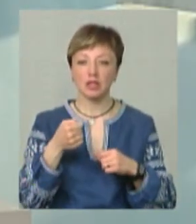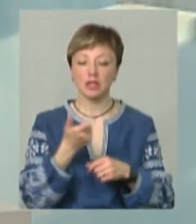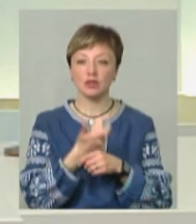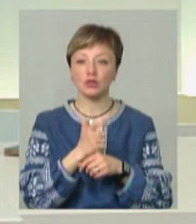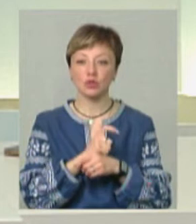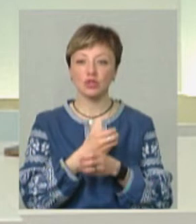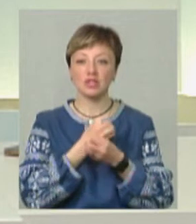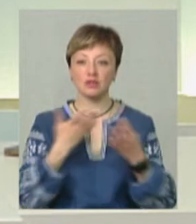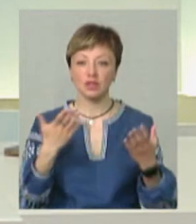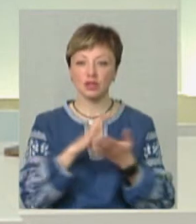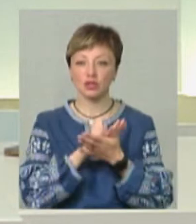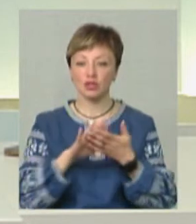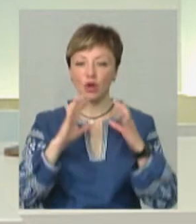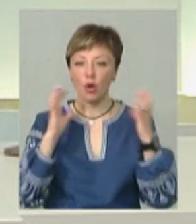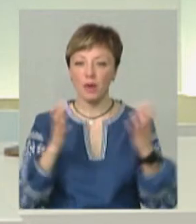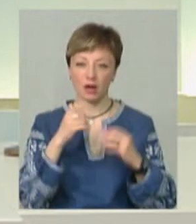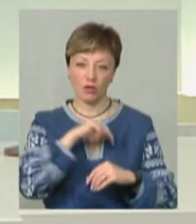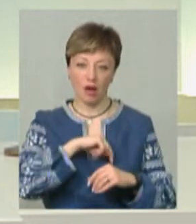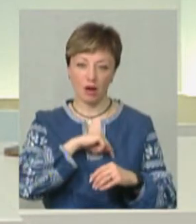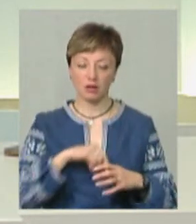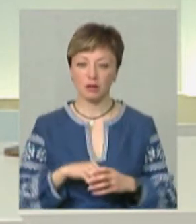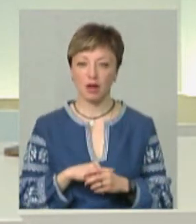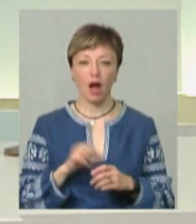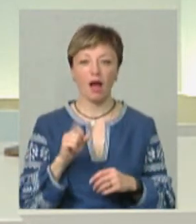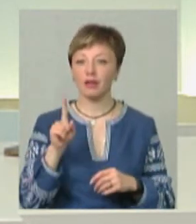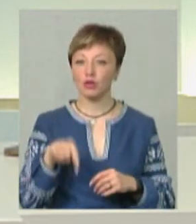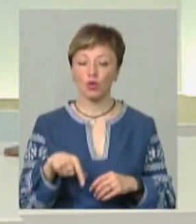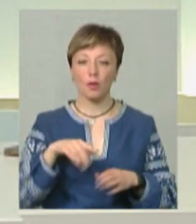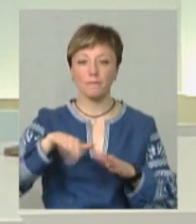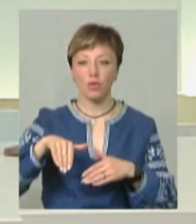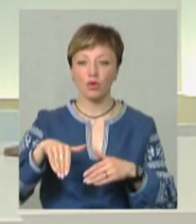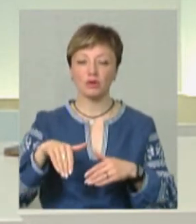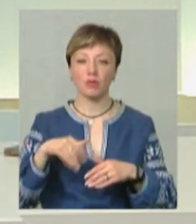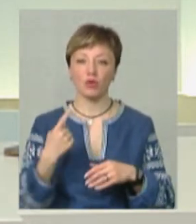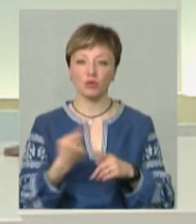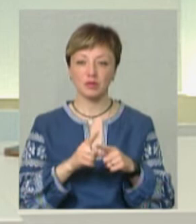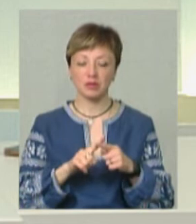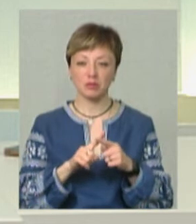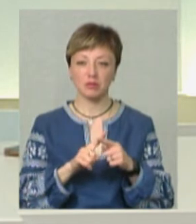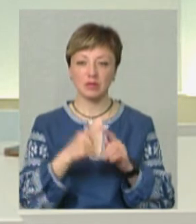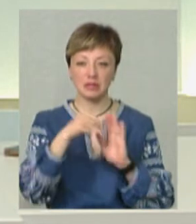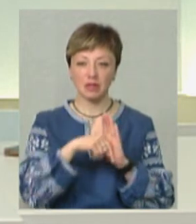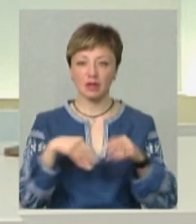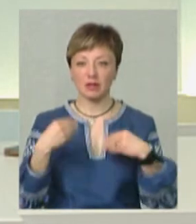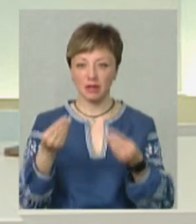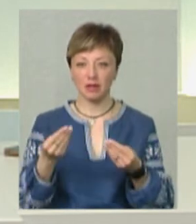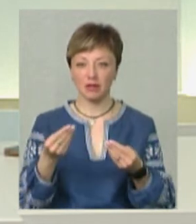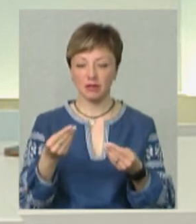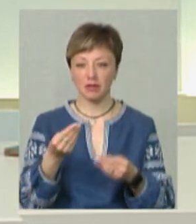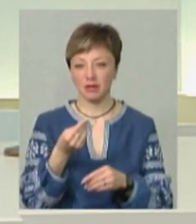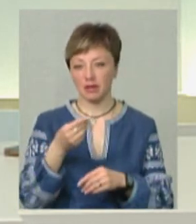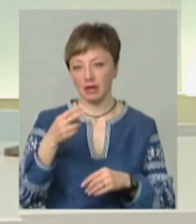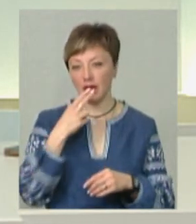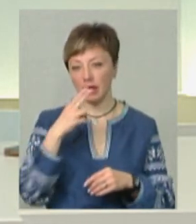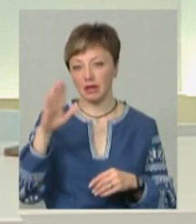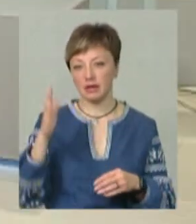дуже світлий, чистий, обереговий характер, а не той, який вже потім одному з цих знаків надав